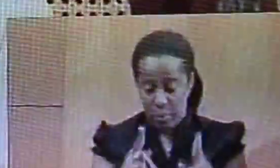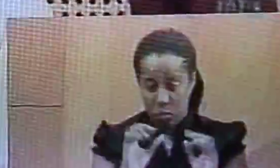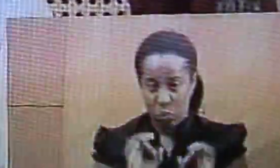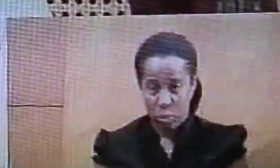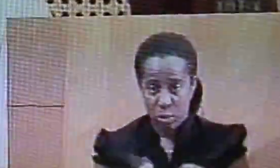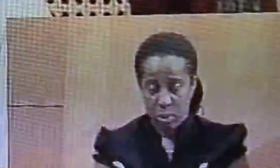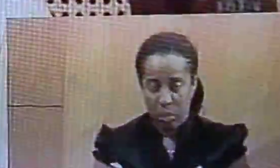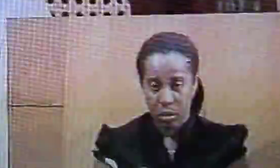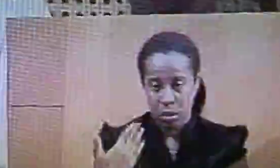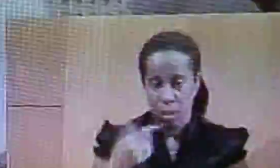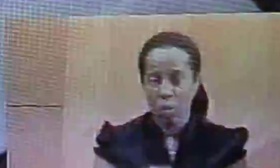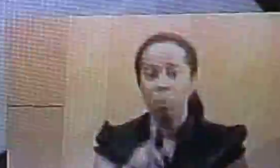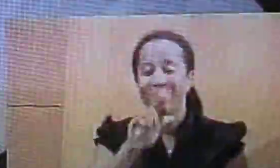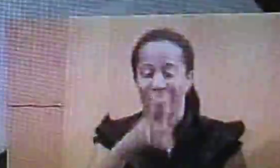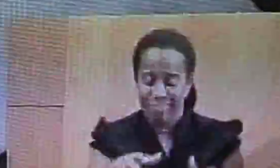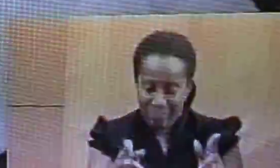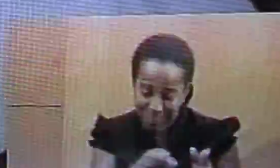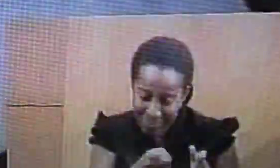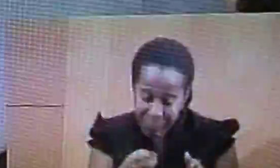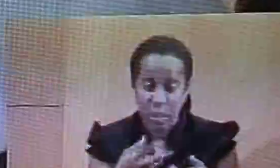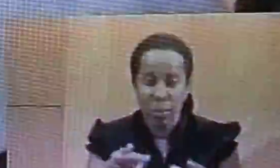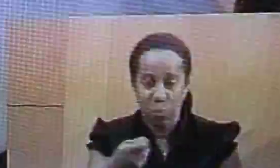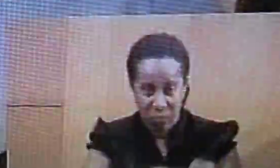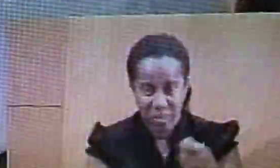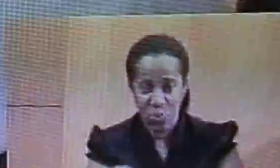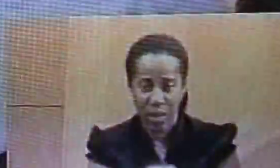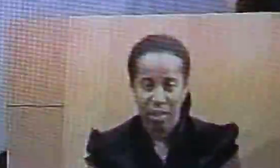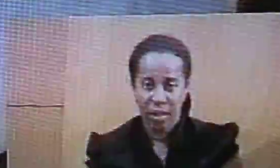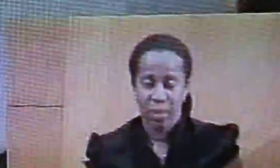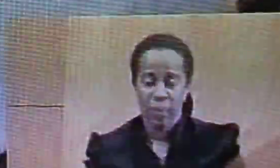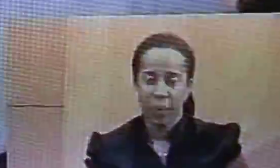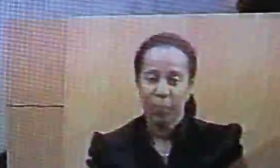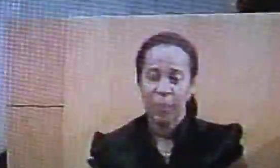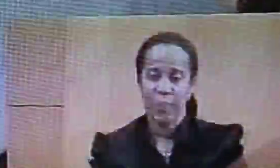c'était provisoire. C'est ça qu'ont dit les jurys, j'ai trouvé ça dans les textes que j'ai là.